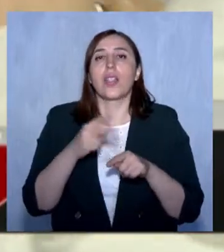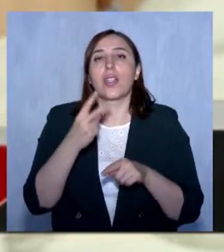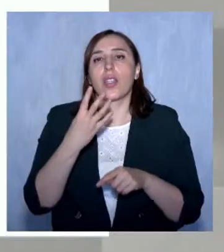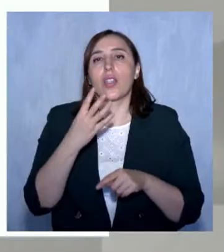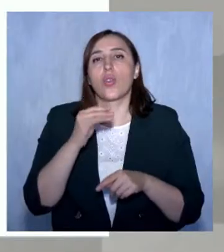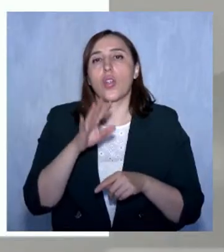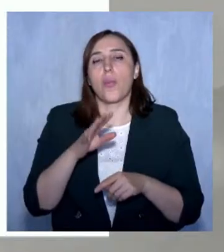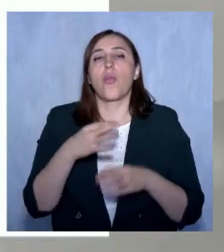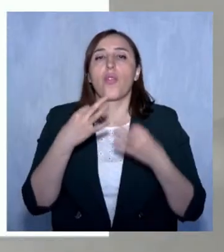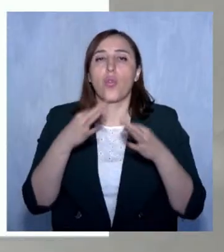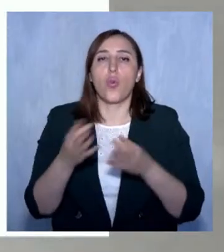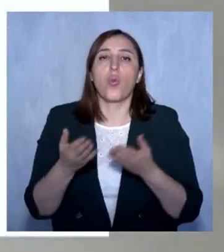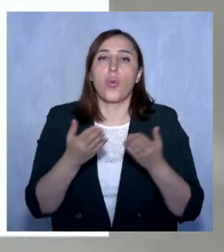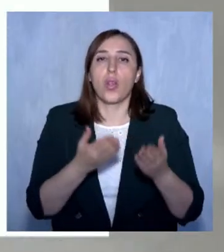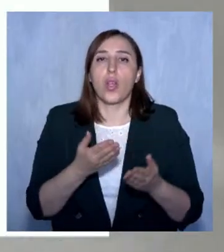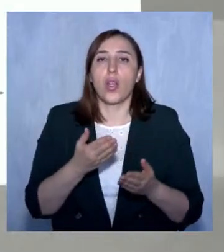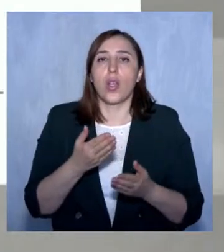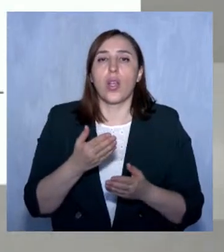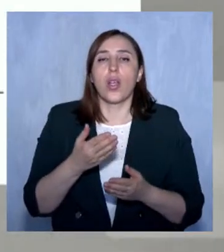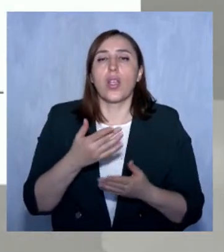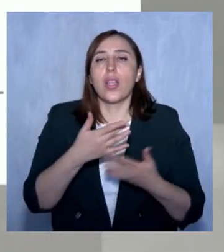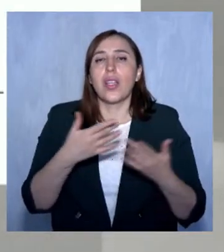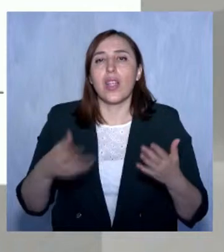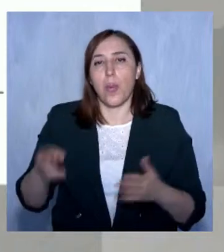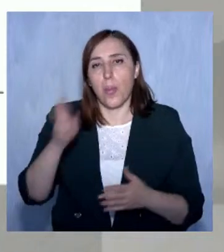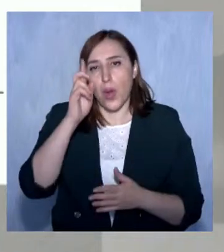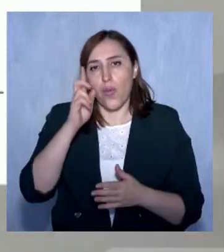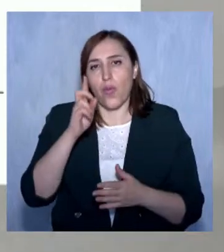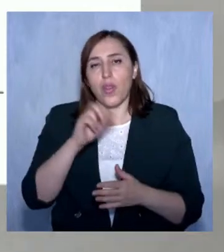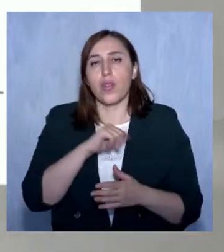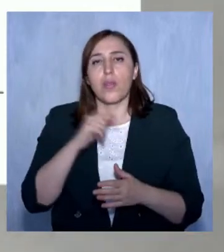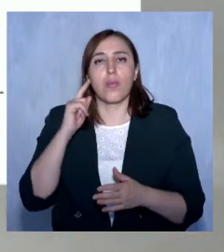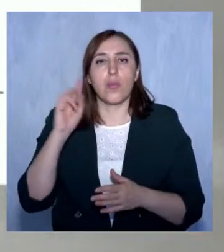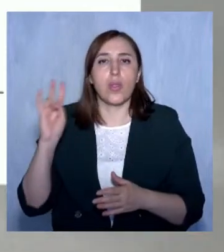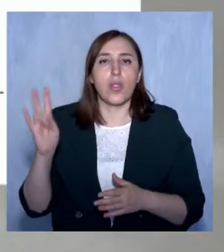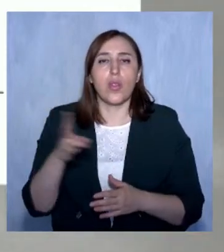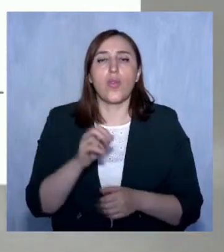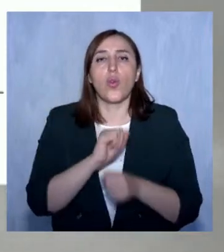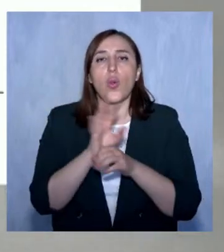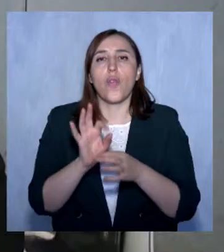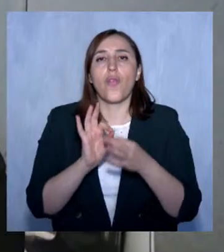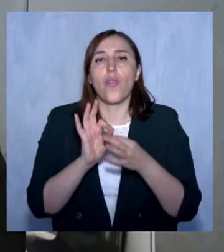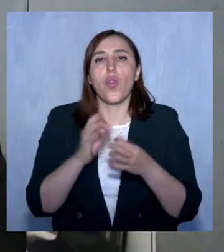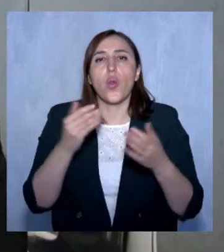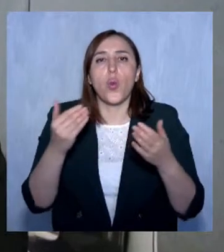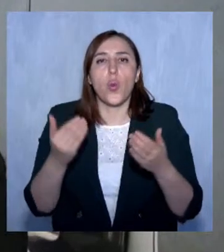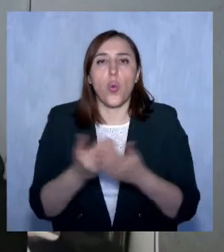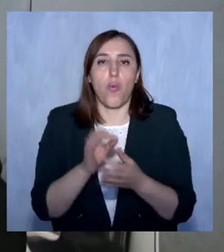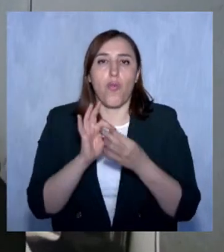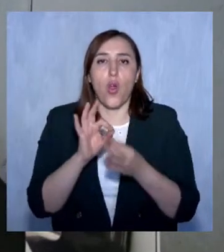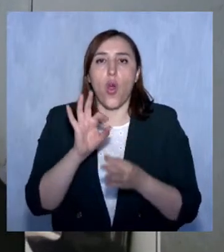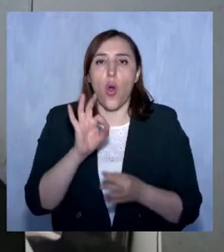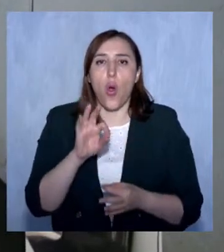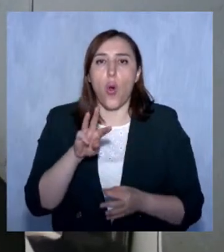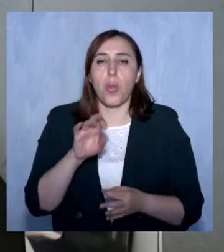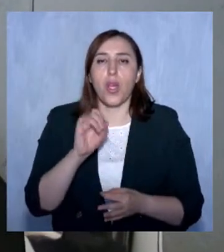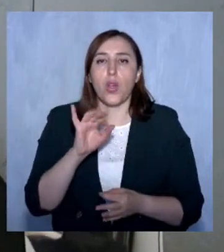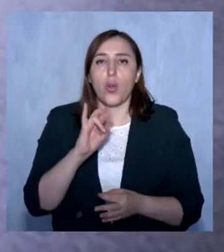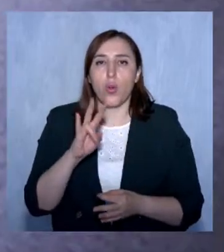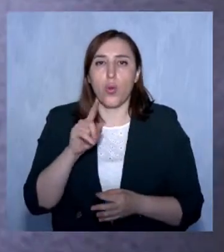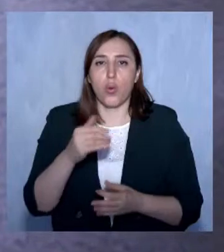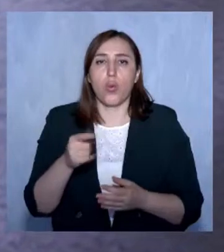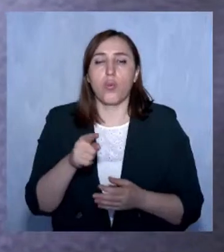ժամով։ Վերջին օրերին մի շարգ երկրներում տարացվում է կորոնավիրուսային հիվանդության հարուցի չին նոր շտամա ոմիկրոնը, որը